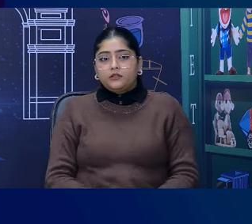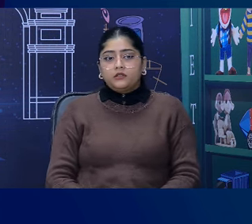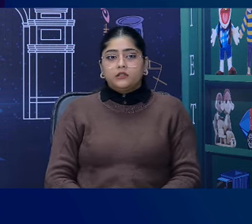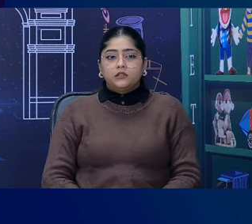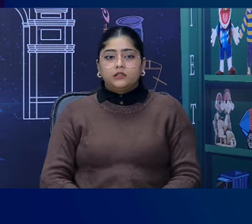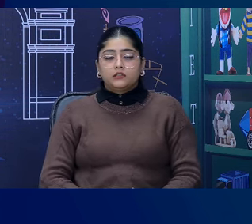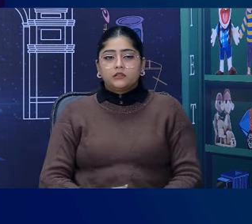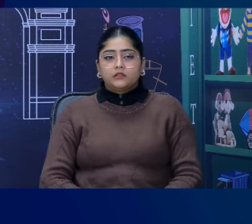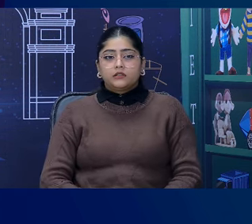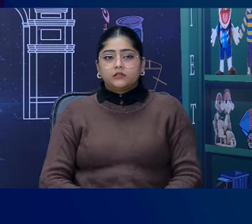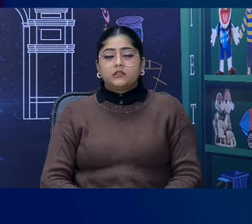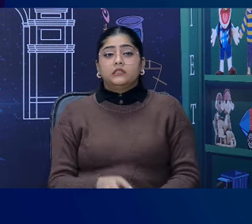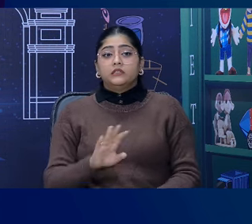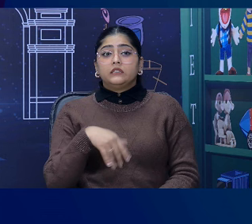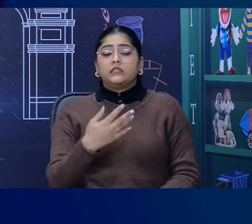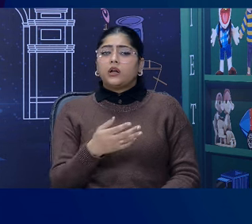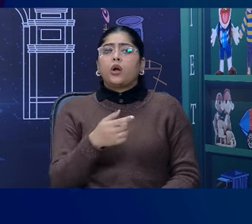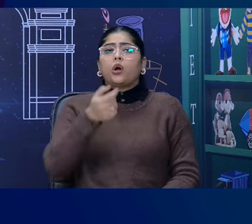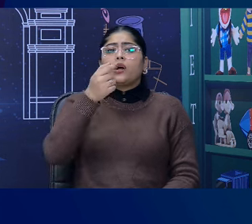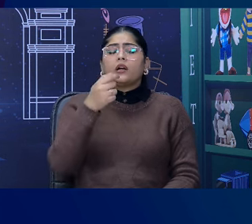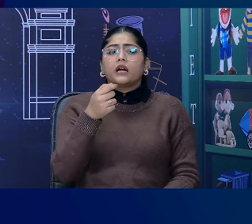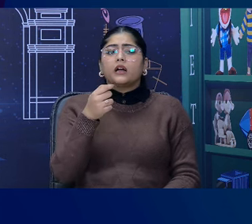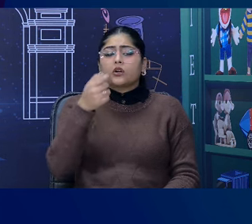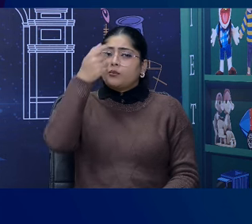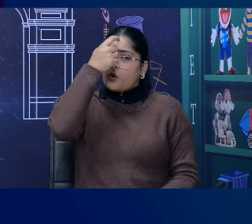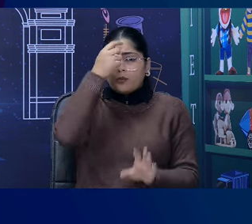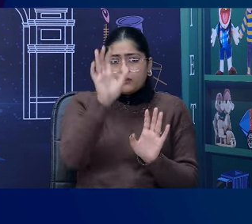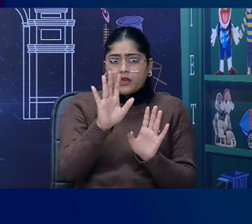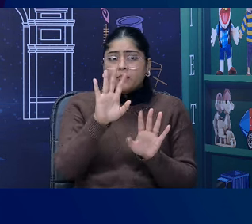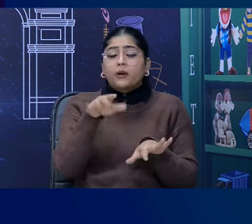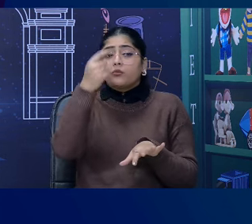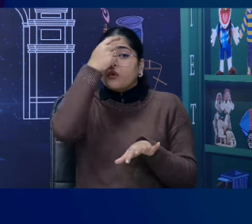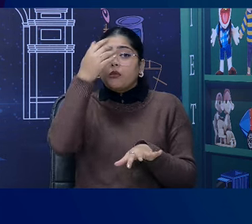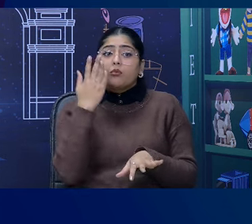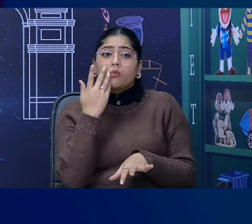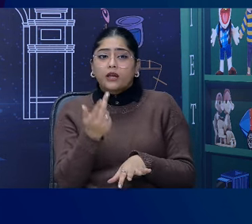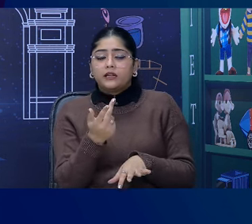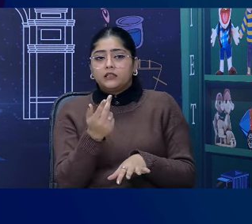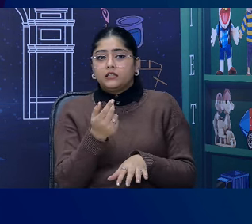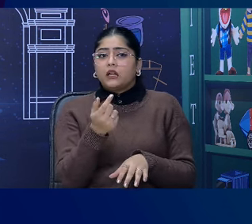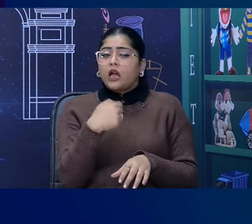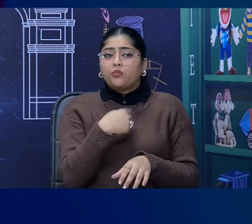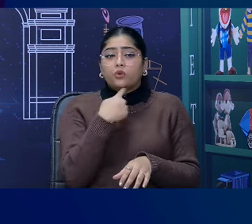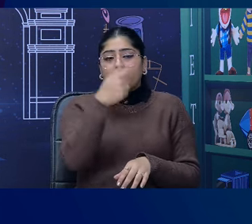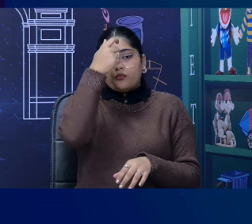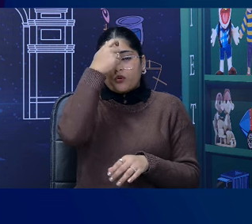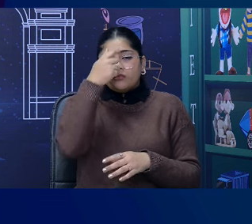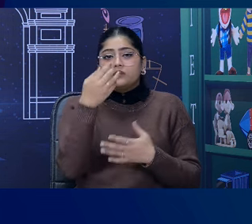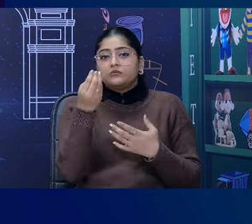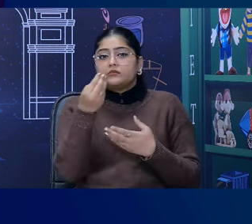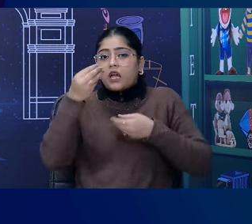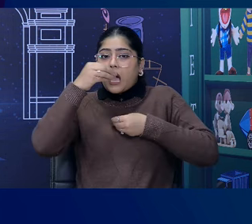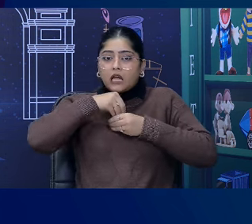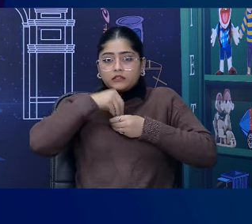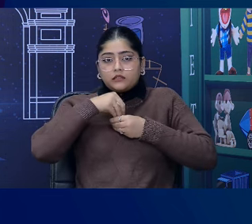इसके बाद हम जा रहे हैं कि कॉसेस क्या है स्ट्रेस तो है लेकिन उसका कॉज क्या है हम बोलते हैं कॉसेस एक इंटरनल होते हैं एक्सटर्नल होते हैं